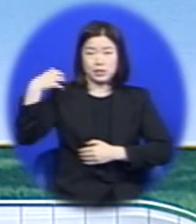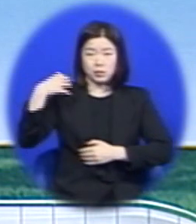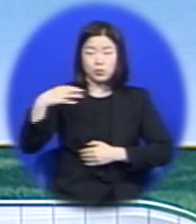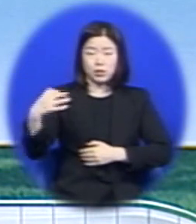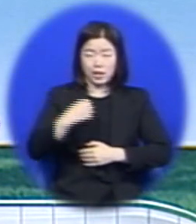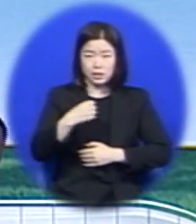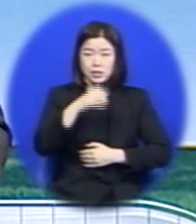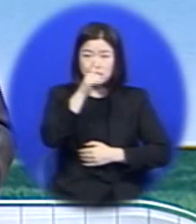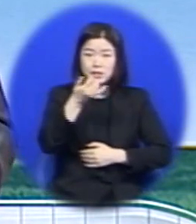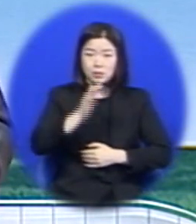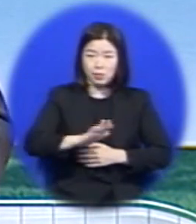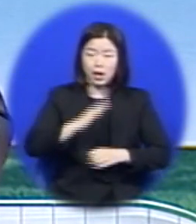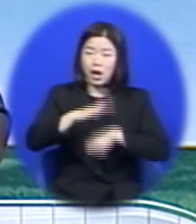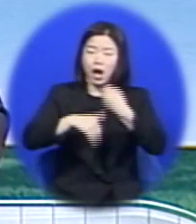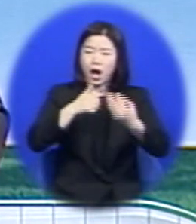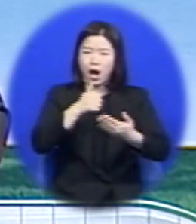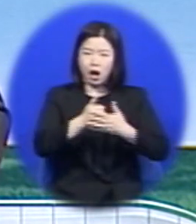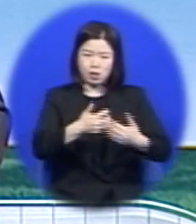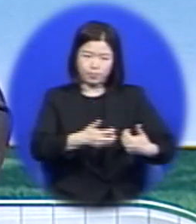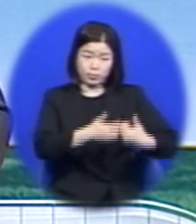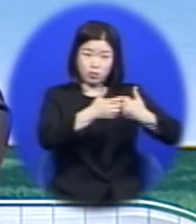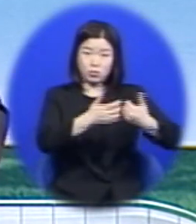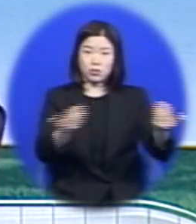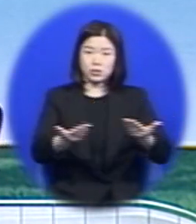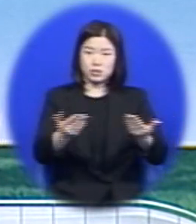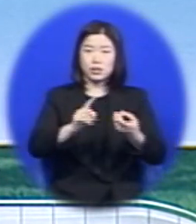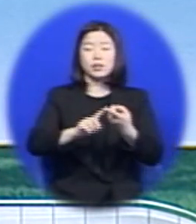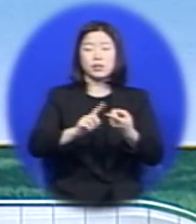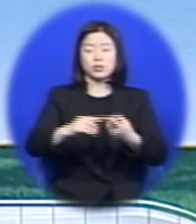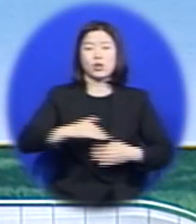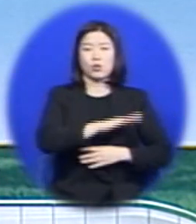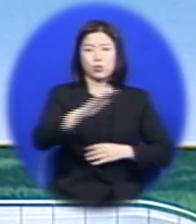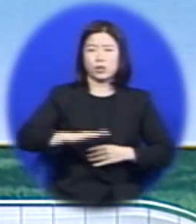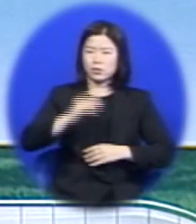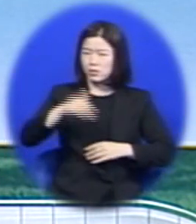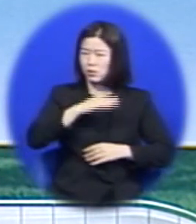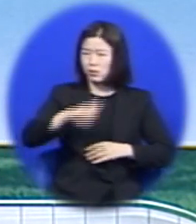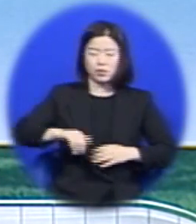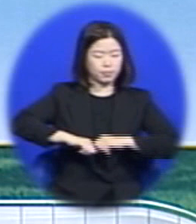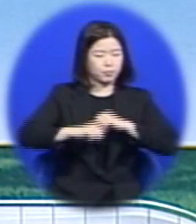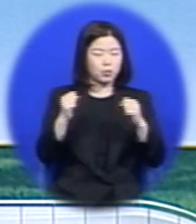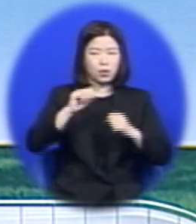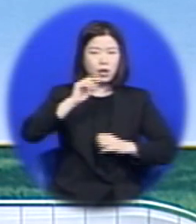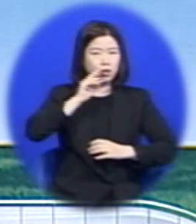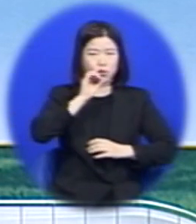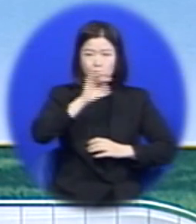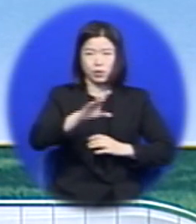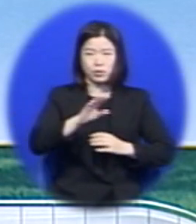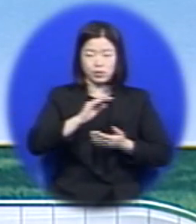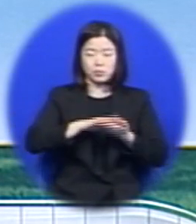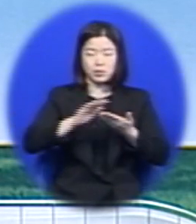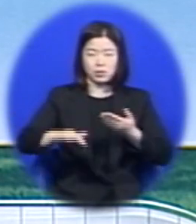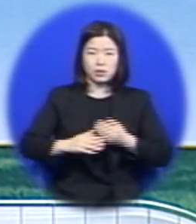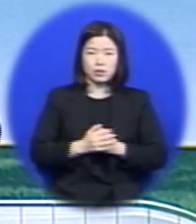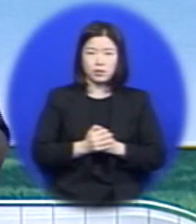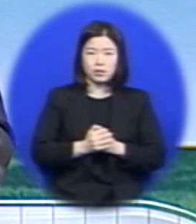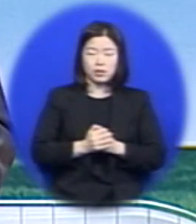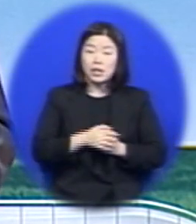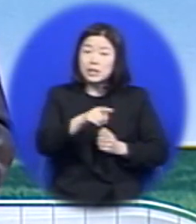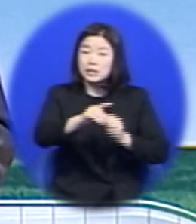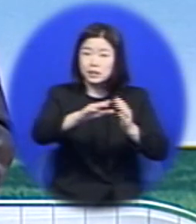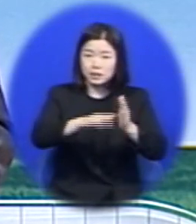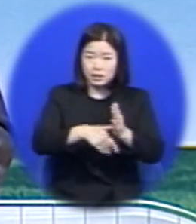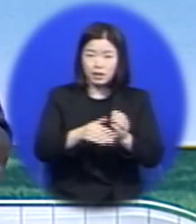하지만 하나님을 대적하는 일에 대해서는 우리는 절대로 복종할 수가 없는 거죠.